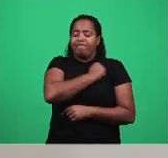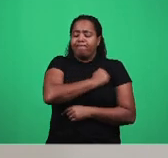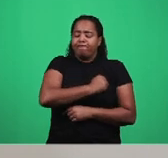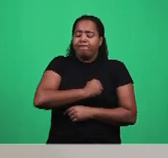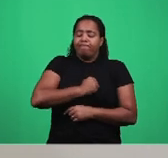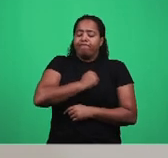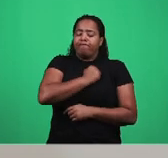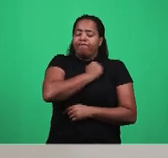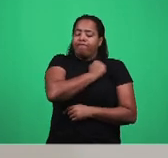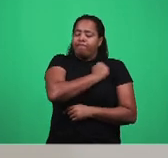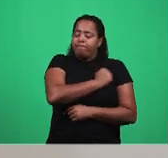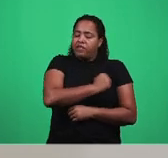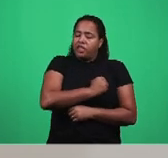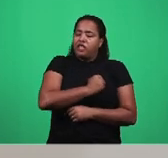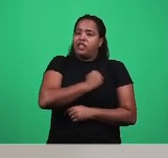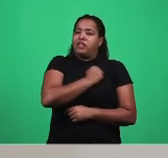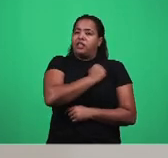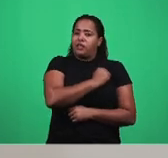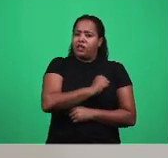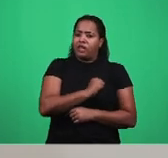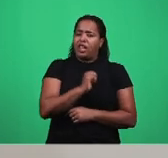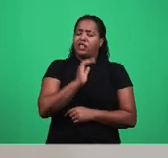beaucoup de pensées.